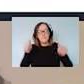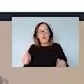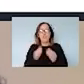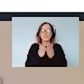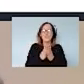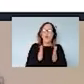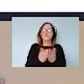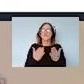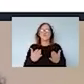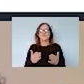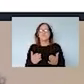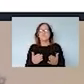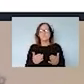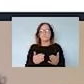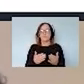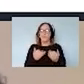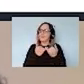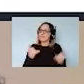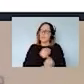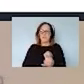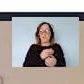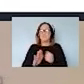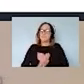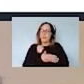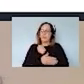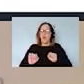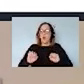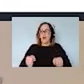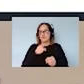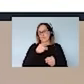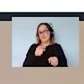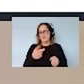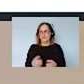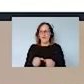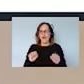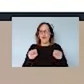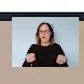książki i inne materiały wspierające organizację akcji.